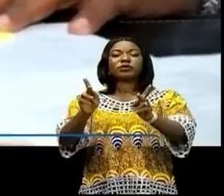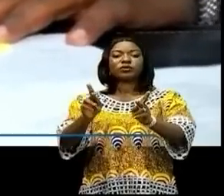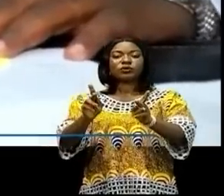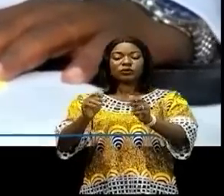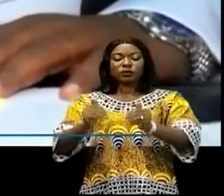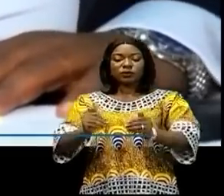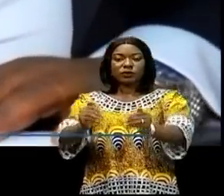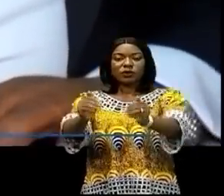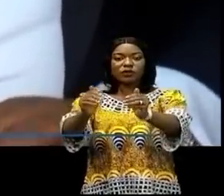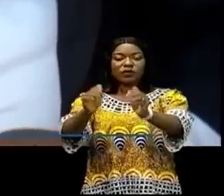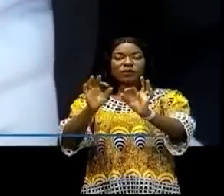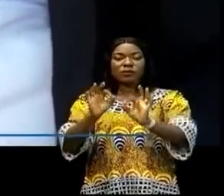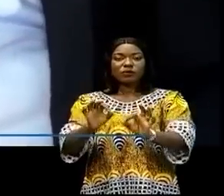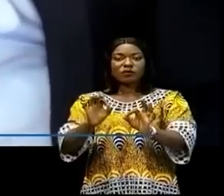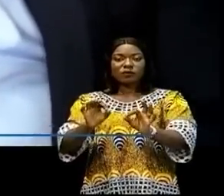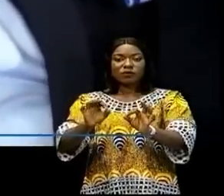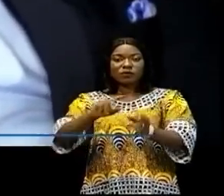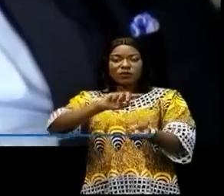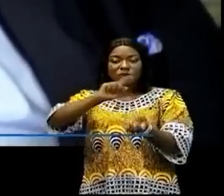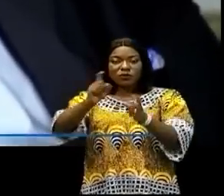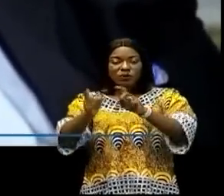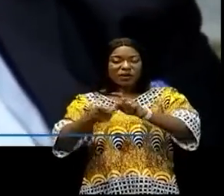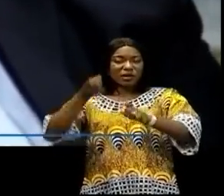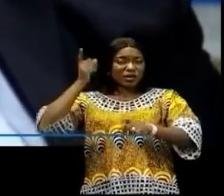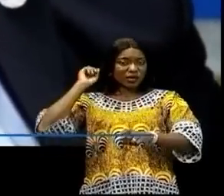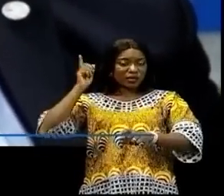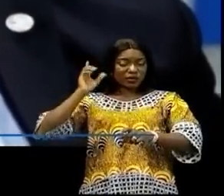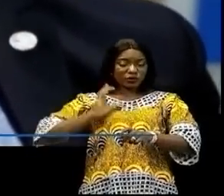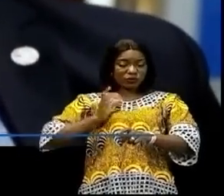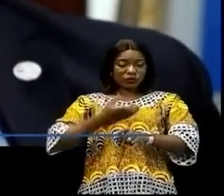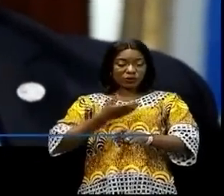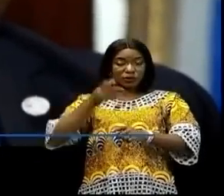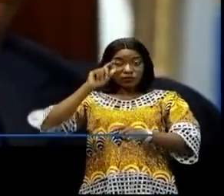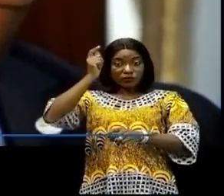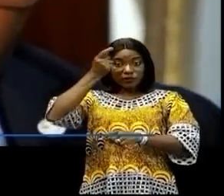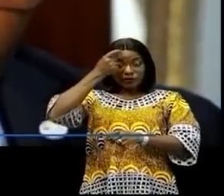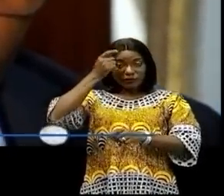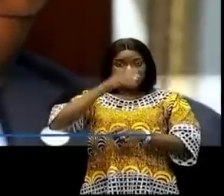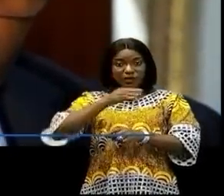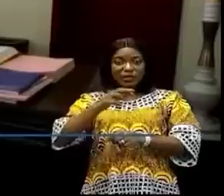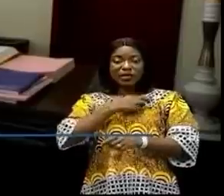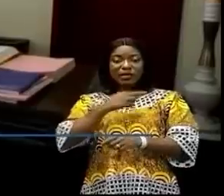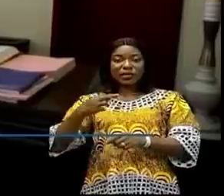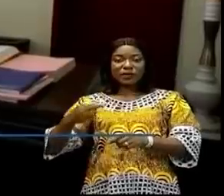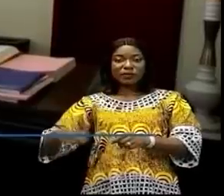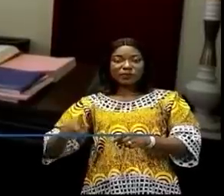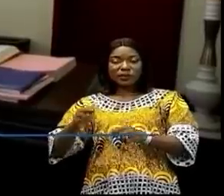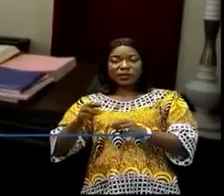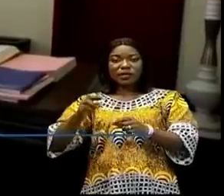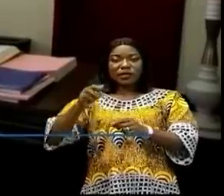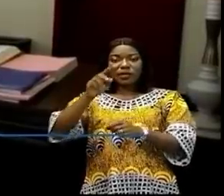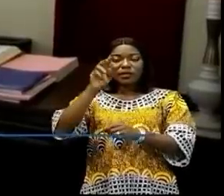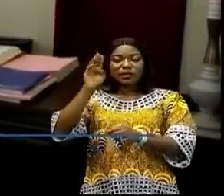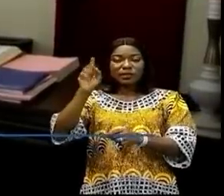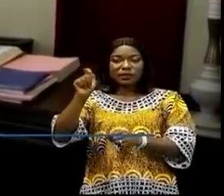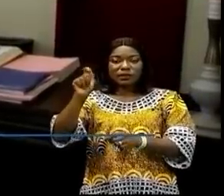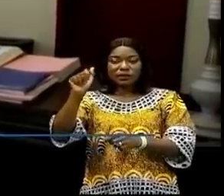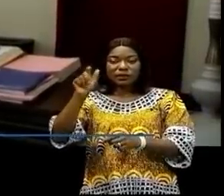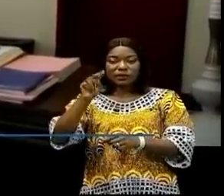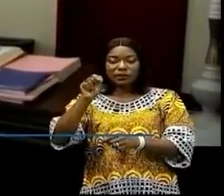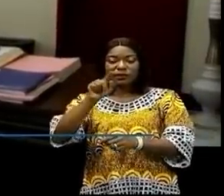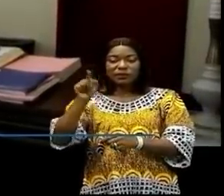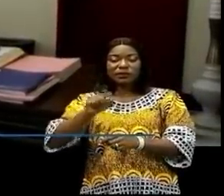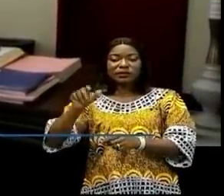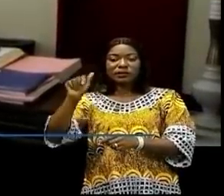procéder au renouvellement du mémorandum d'entente entre notre gouvernement et la République unie de Tanzanie pour la coopération et